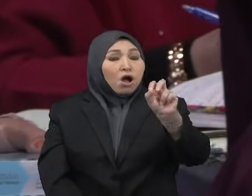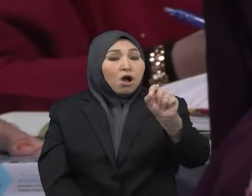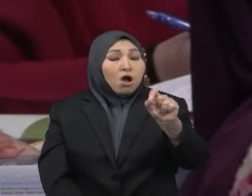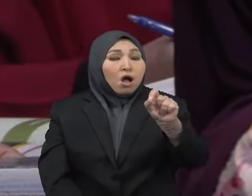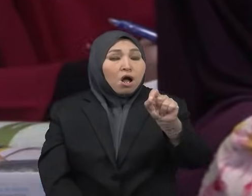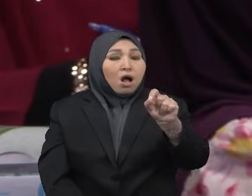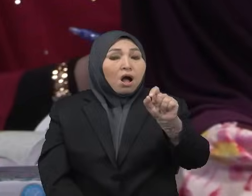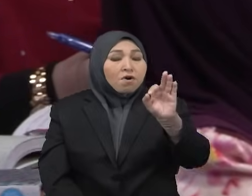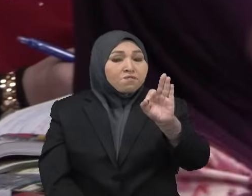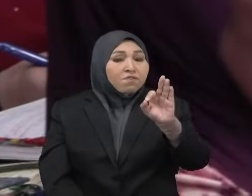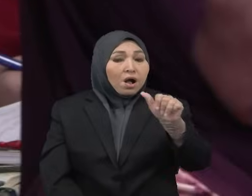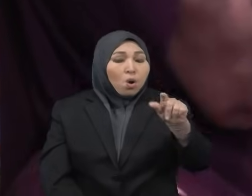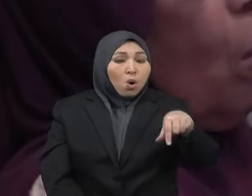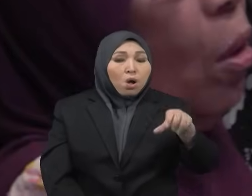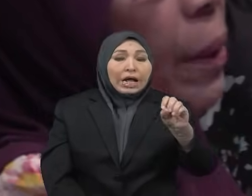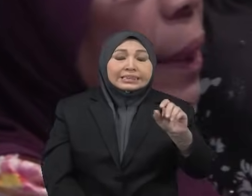Faqatila.